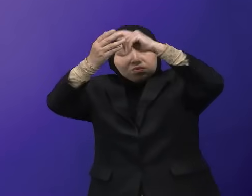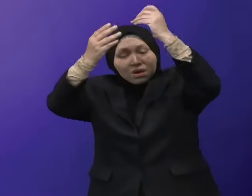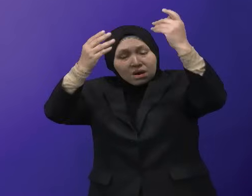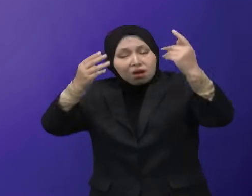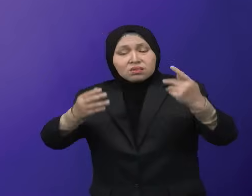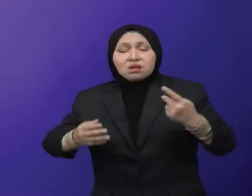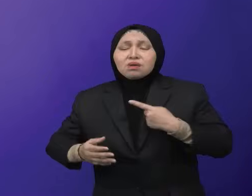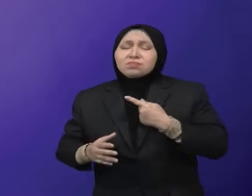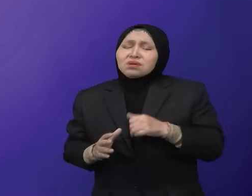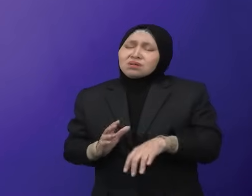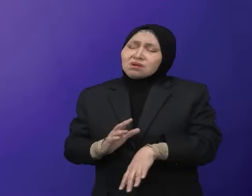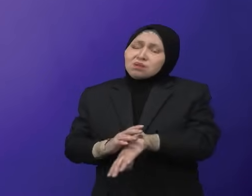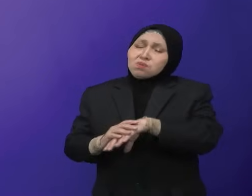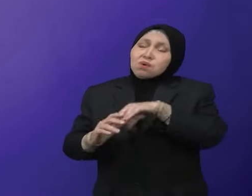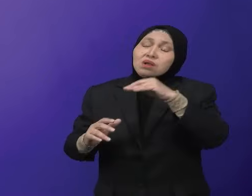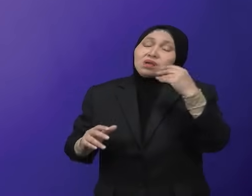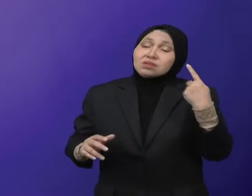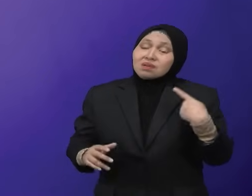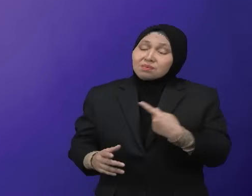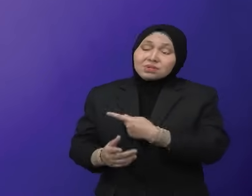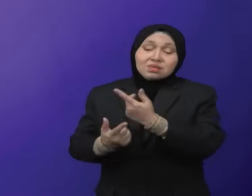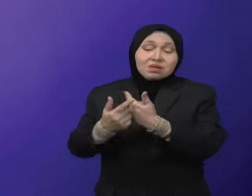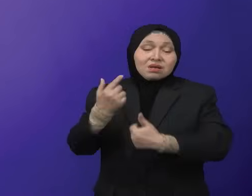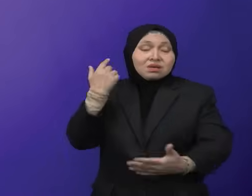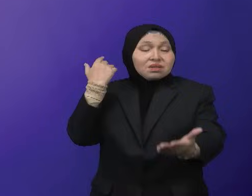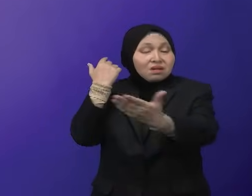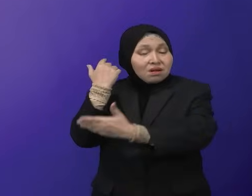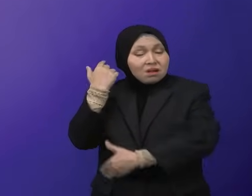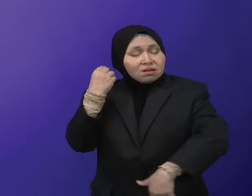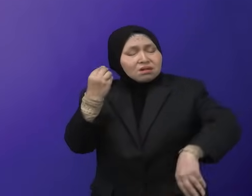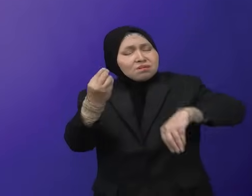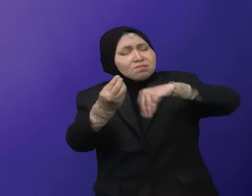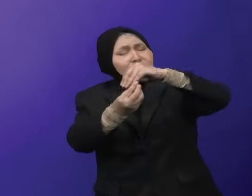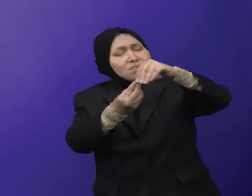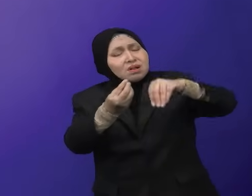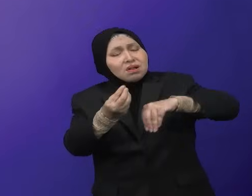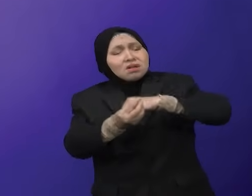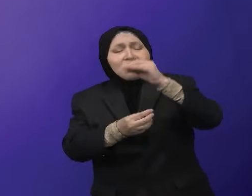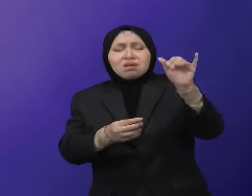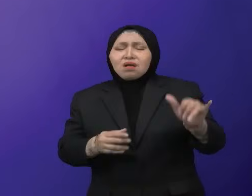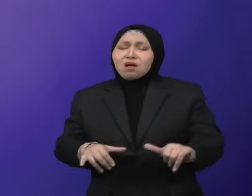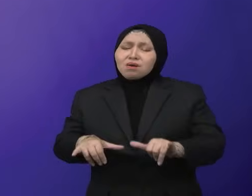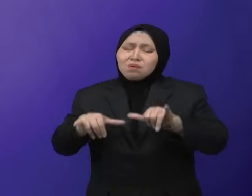أخرجنا من هذه القرية